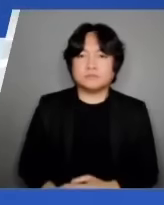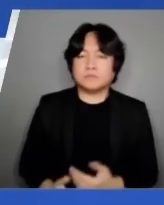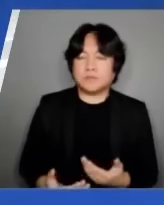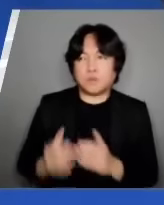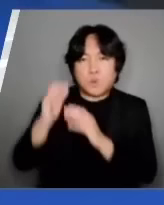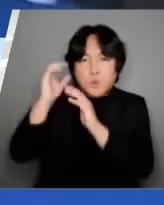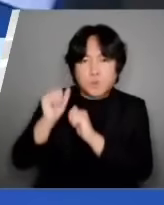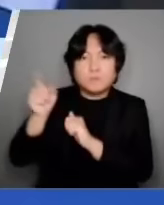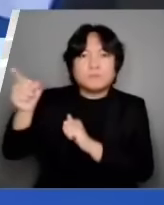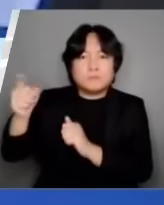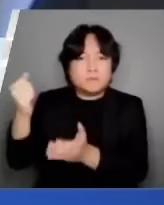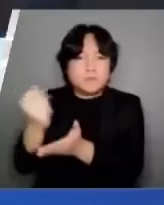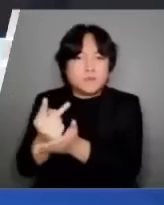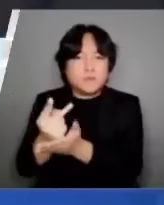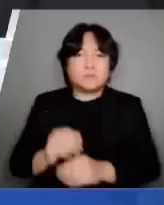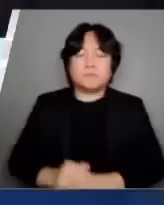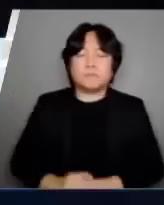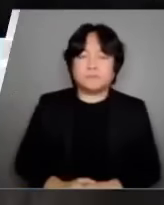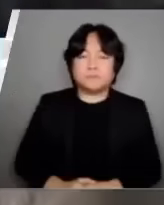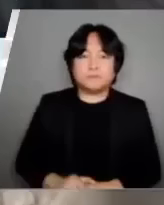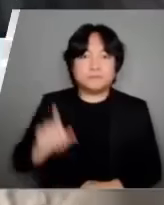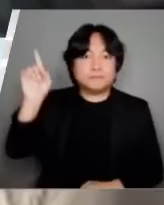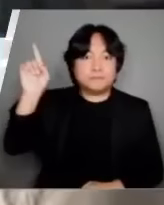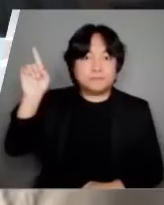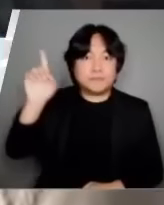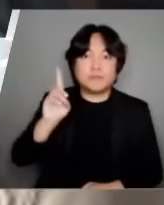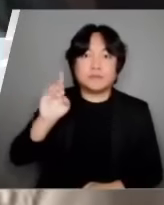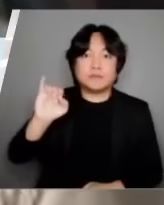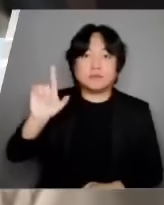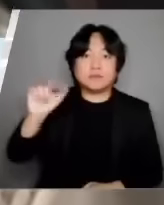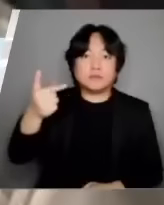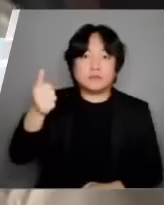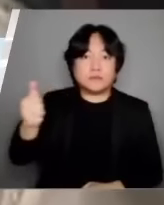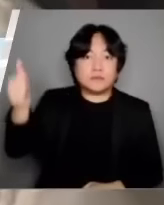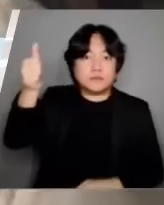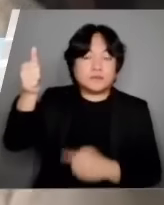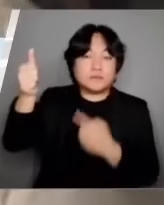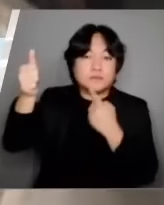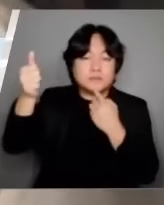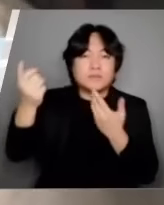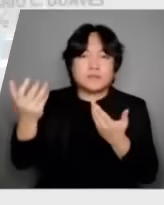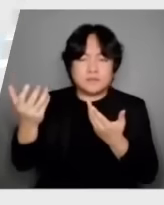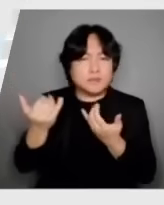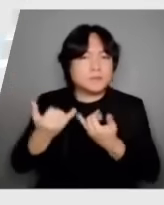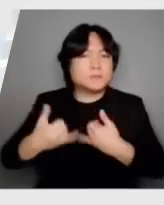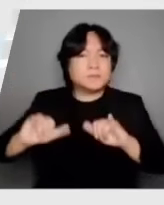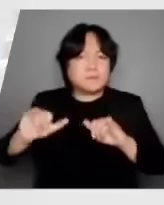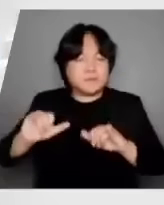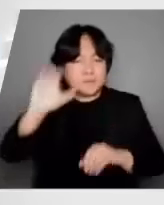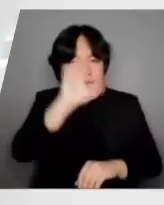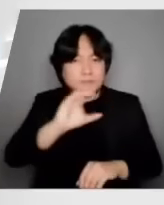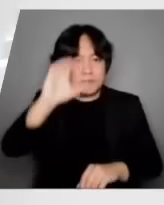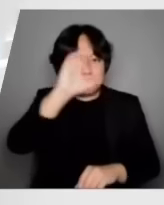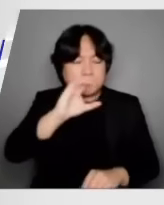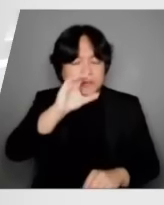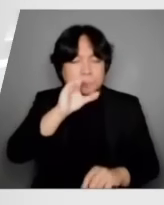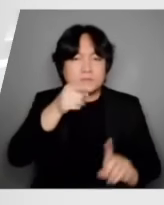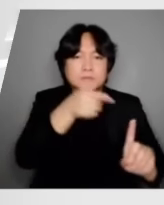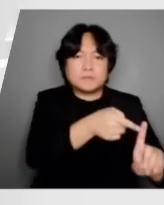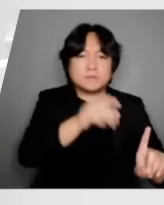kay DILG Secretary Benhor Abalos, tuloy lang ang paghahanap ng mga otoridad kay Quiboloy. Malinaw naman daw